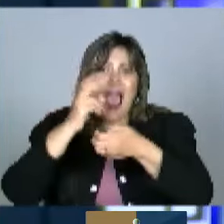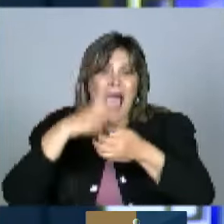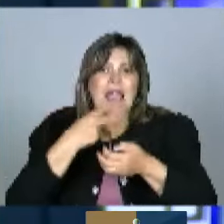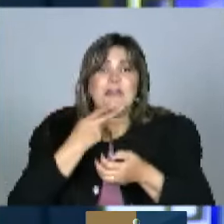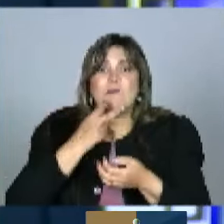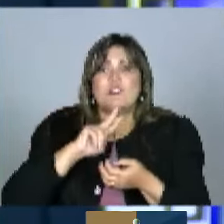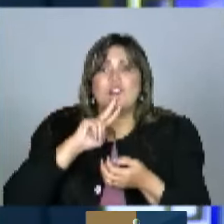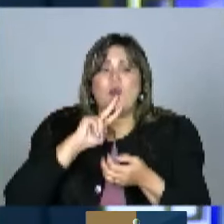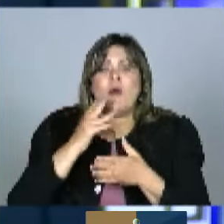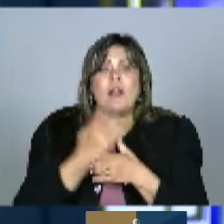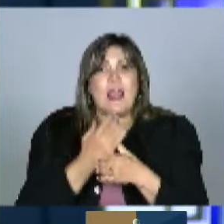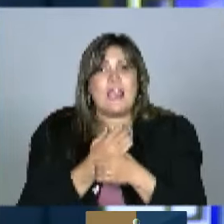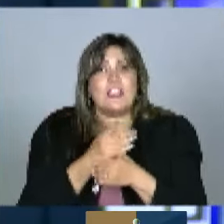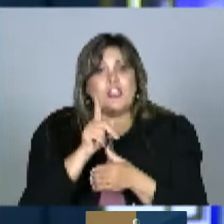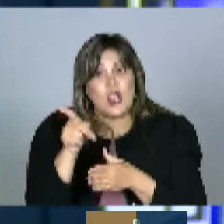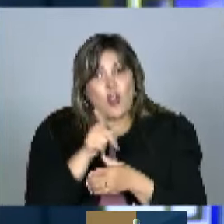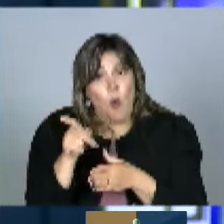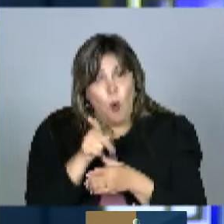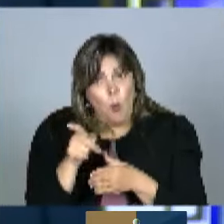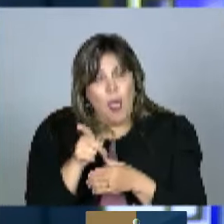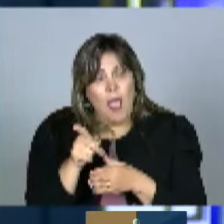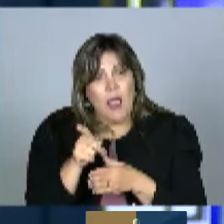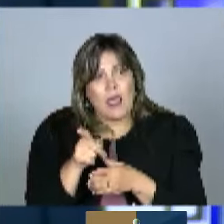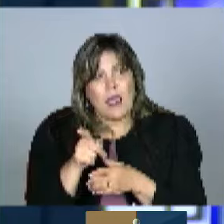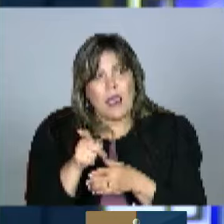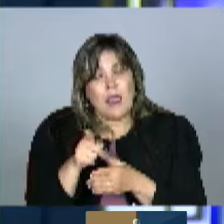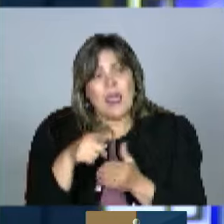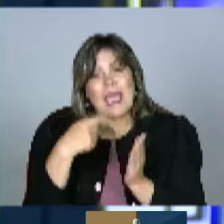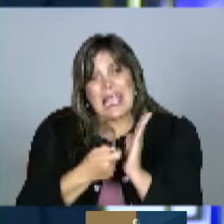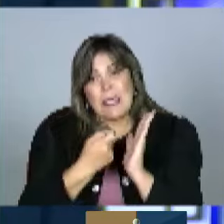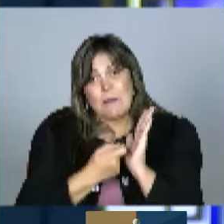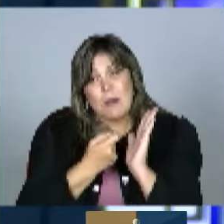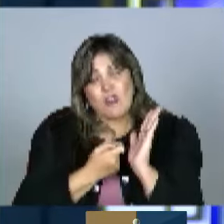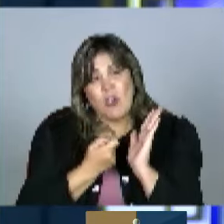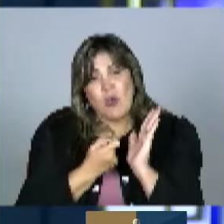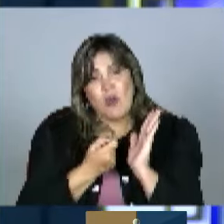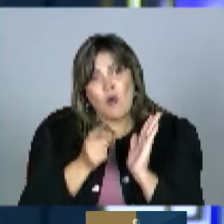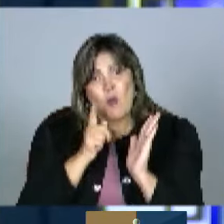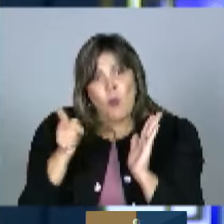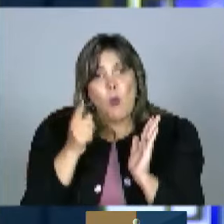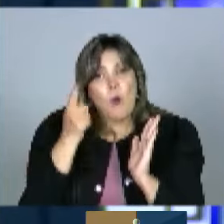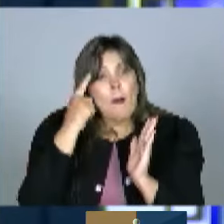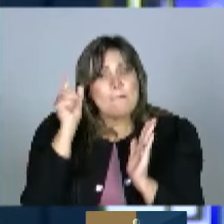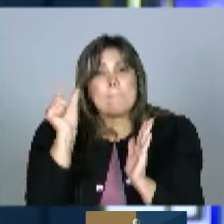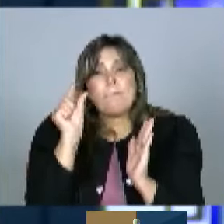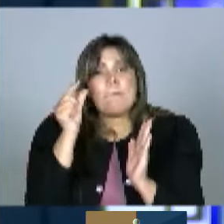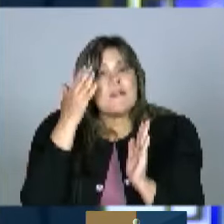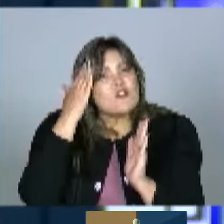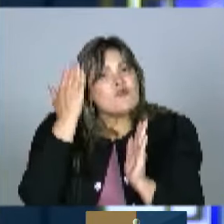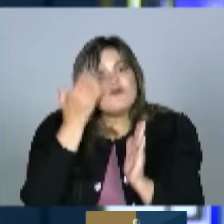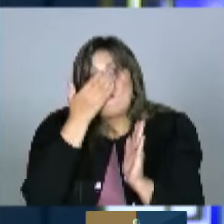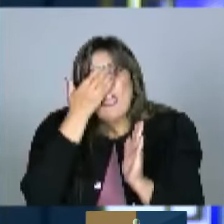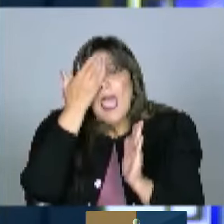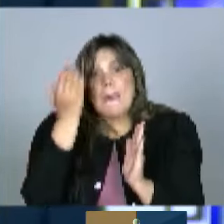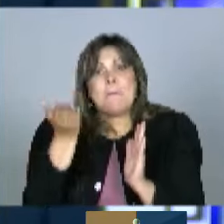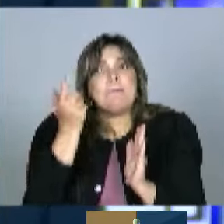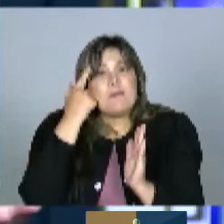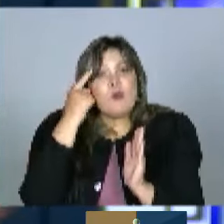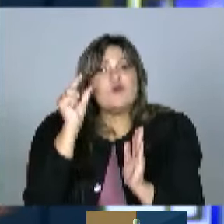ليه هي هو وقعه وهو لا يدرك يعتبر من مزور